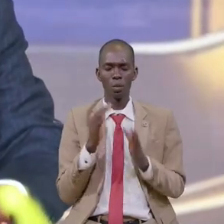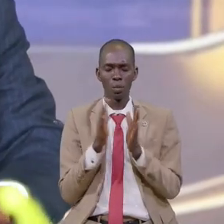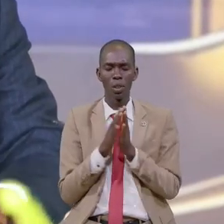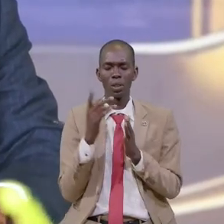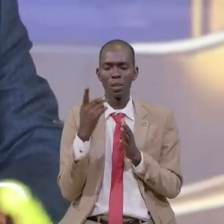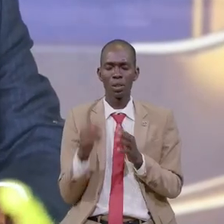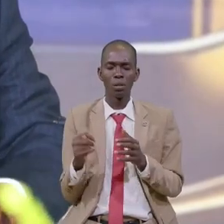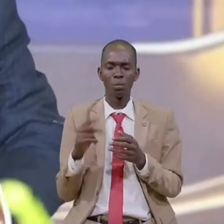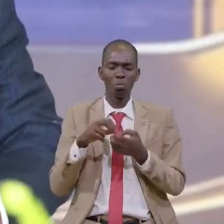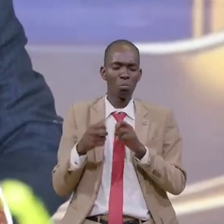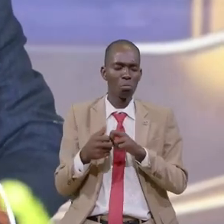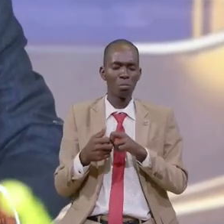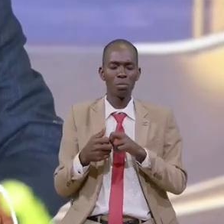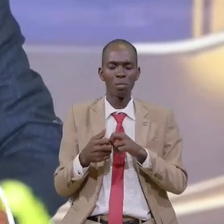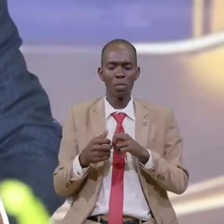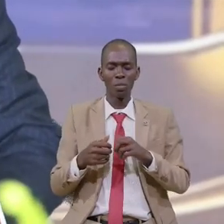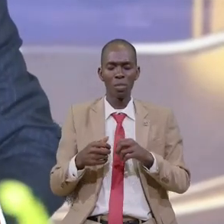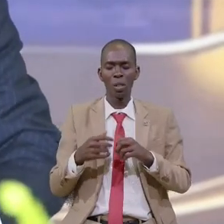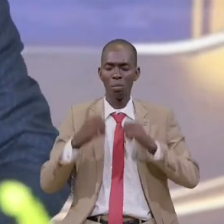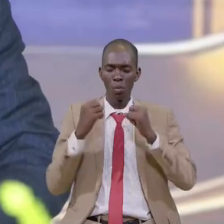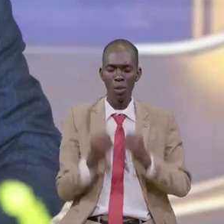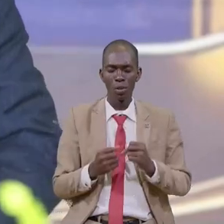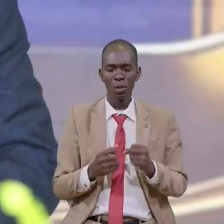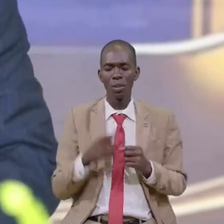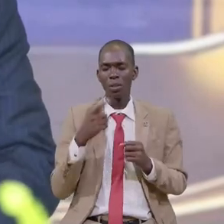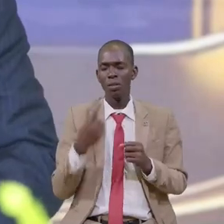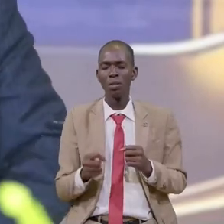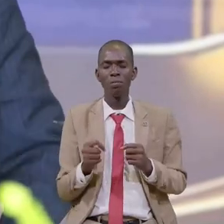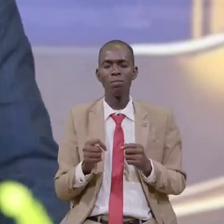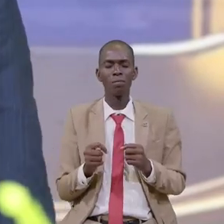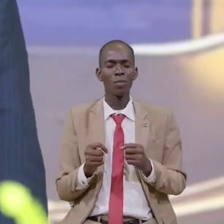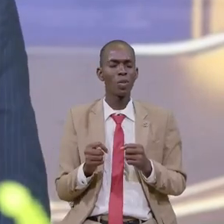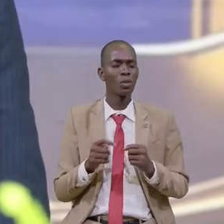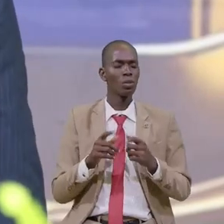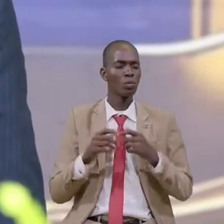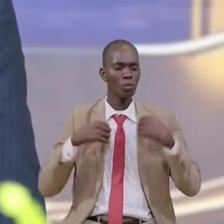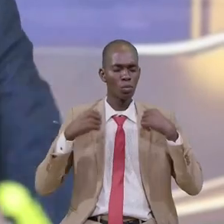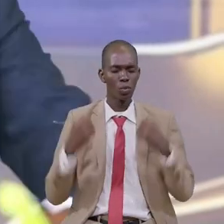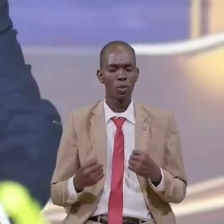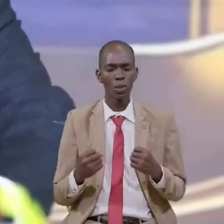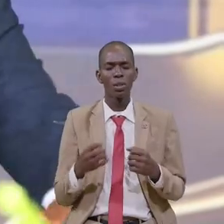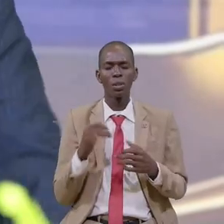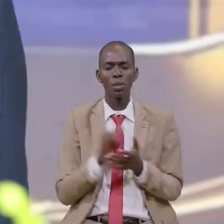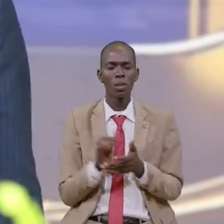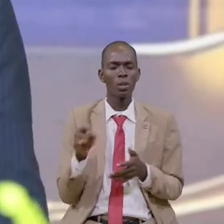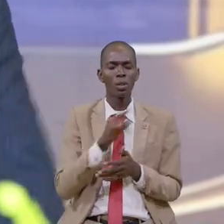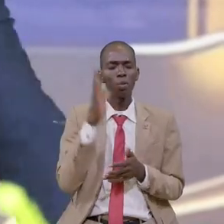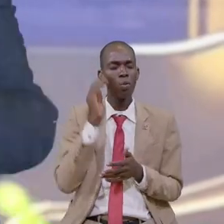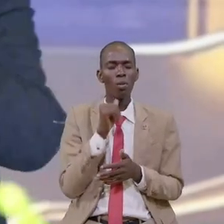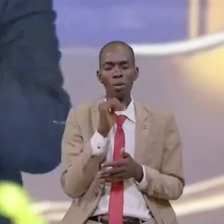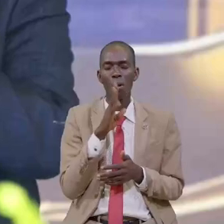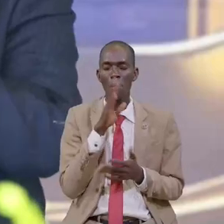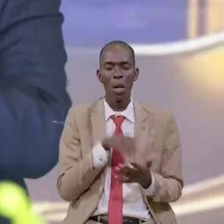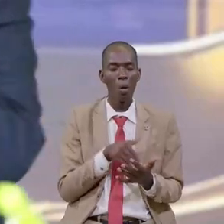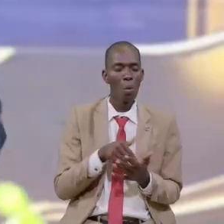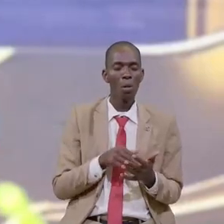la puissance contre la montagne, la force pour courir, pour qu'ils ne soient pas fatigués, pour qu'ils ne tombent